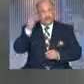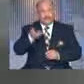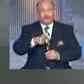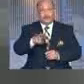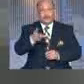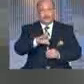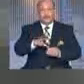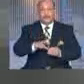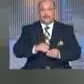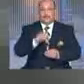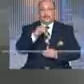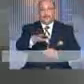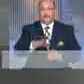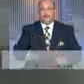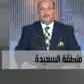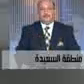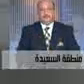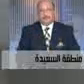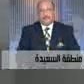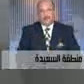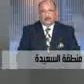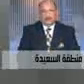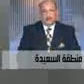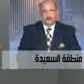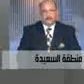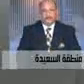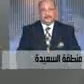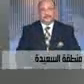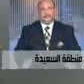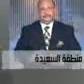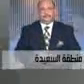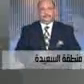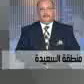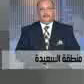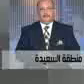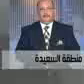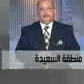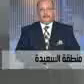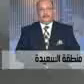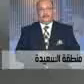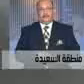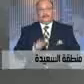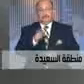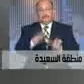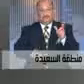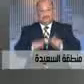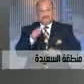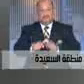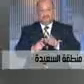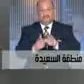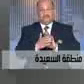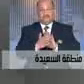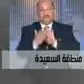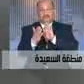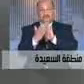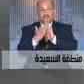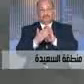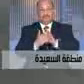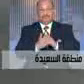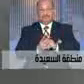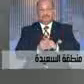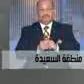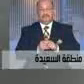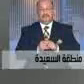أهالي شهداء مدينة الحامة اختاروا أن يمرروا رسائل متعددة المعاني في وقفة احتجاجية قبيل موعد جلسة محاكمة